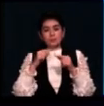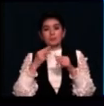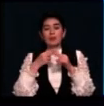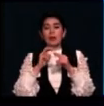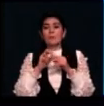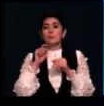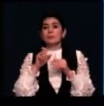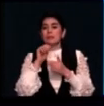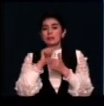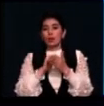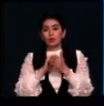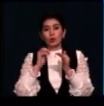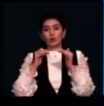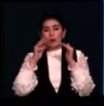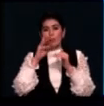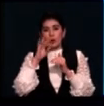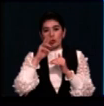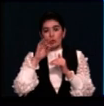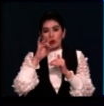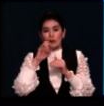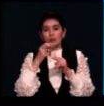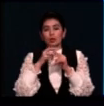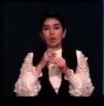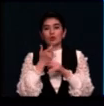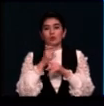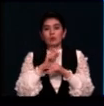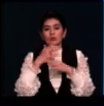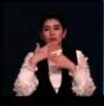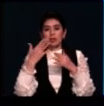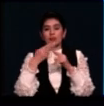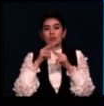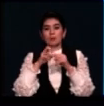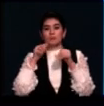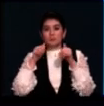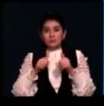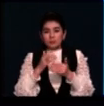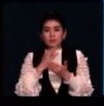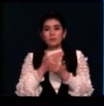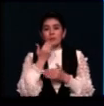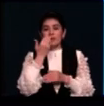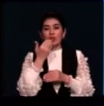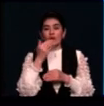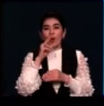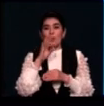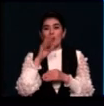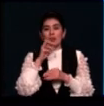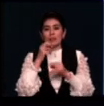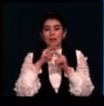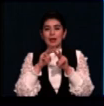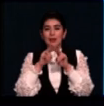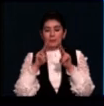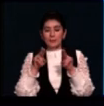Sababi yuqori molekulyar birikmalarning juda ham katta molekulaga ega ekanligi va polidispersligi